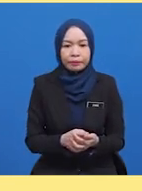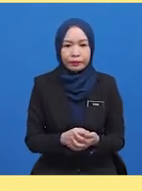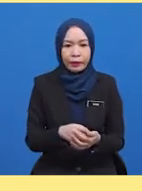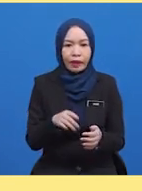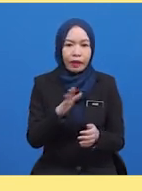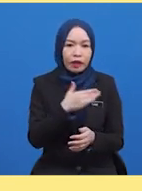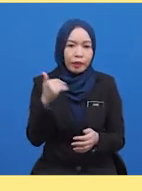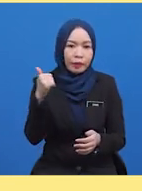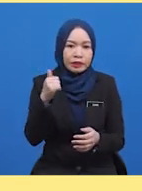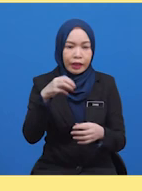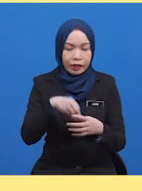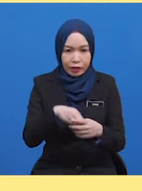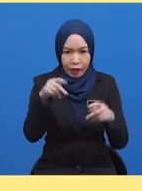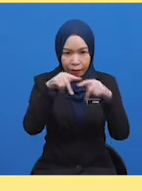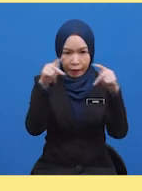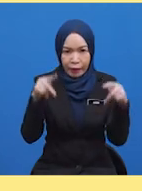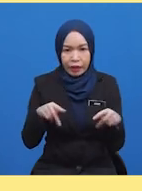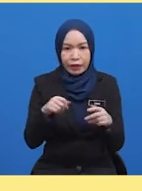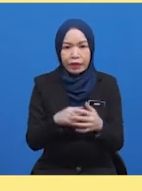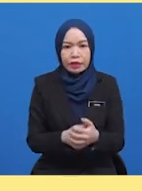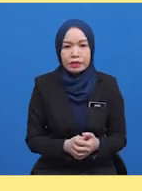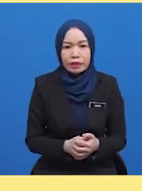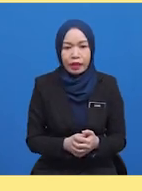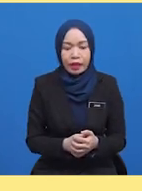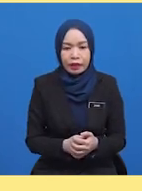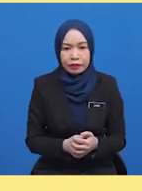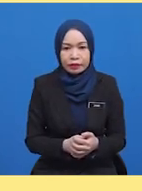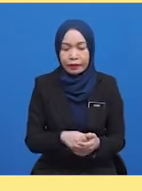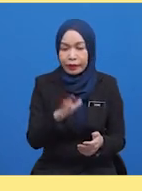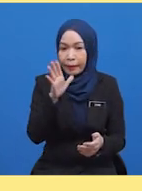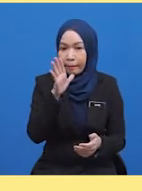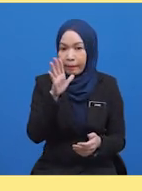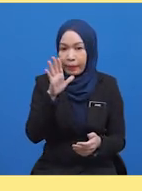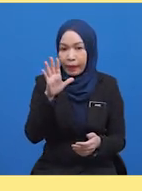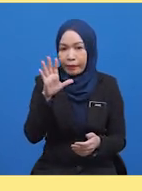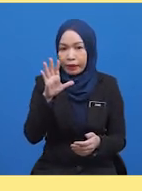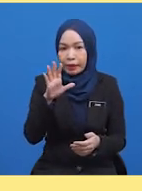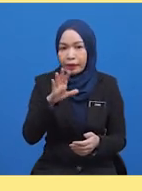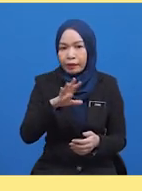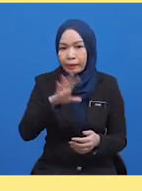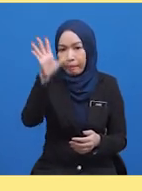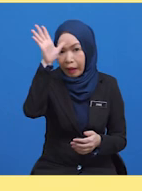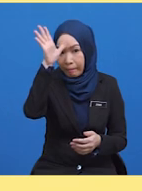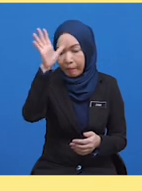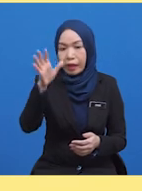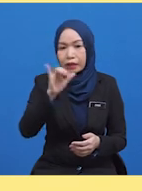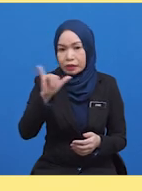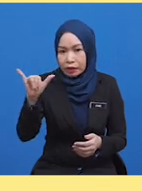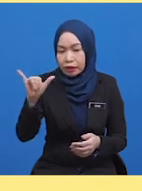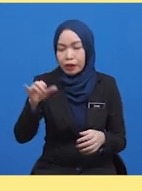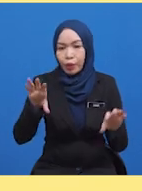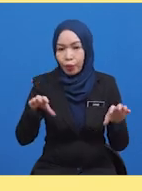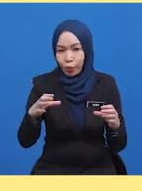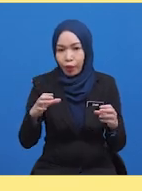kejayaan Cemerlang beruntung dalam peperiksaan darjah 6 dan persoalan terakhir